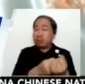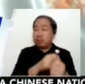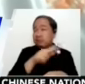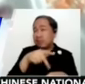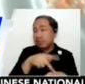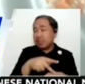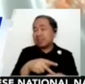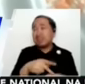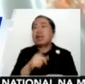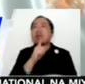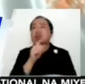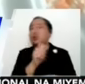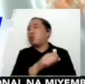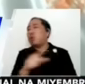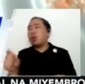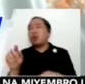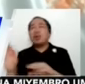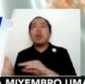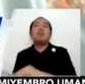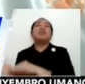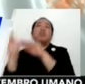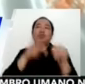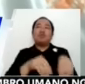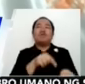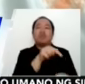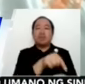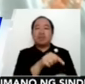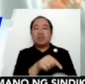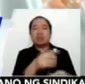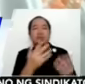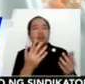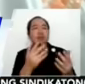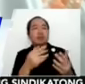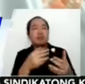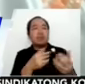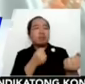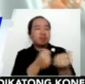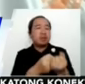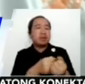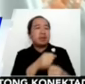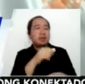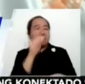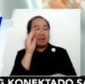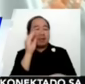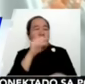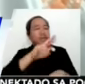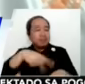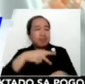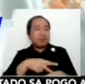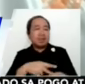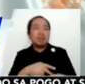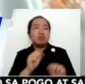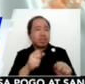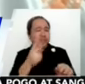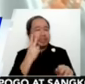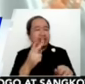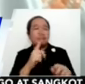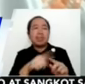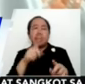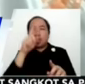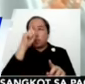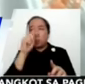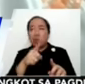yun lilipat doon sa pro-Pilipinas. Mababasa mo naman kaagad eh, ang motibo dyan is perpetuation in